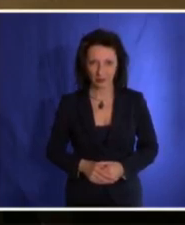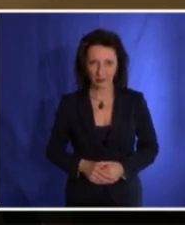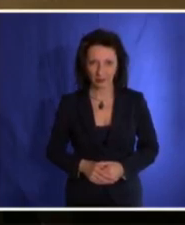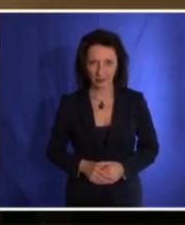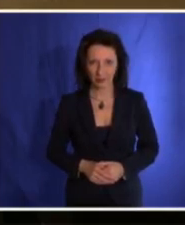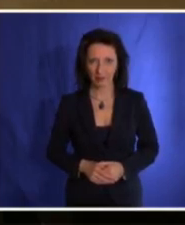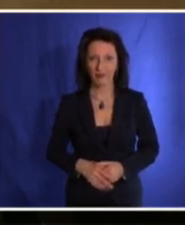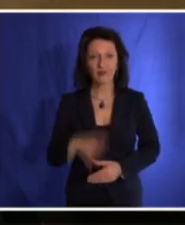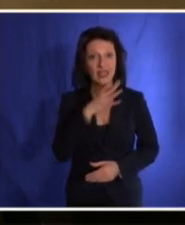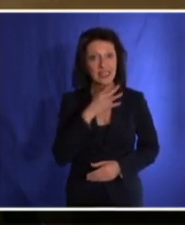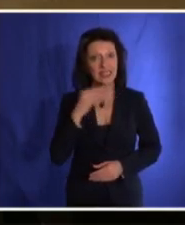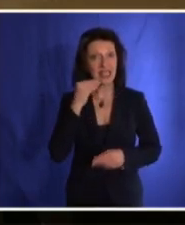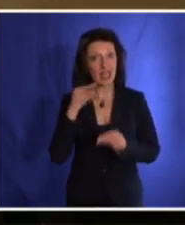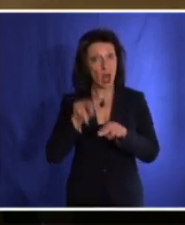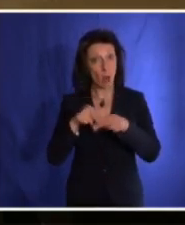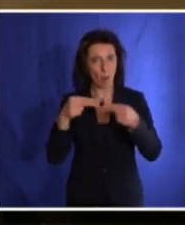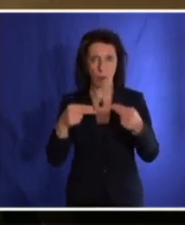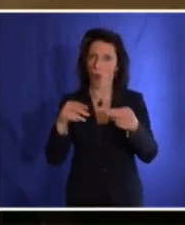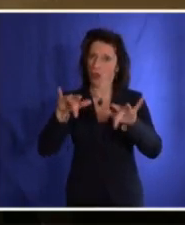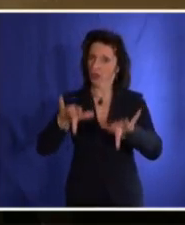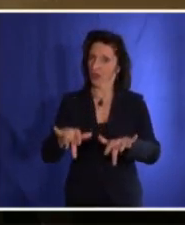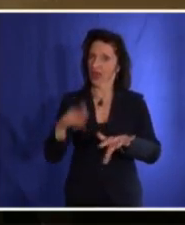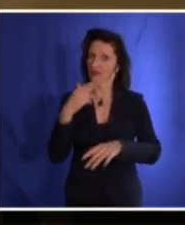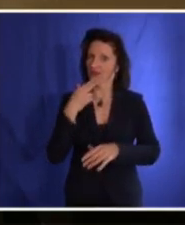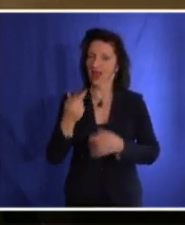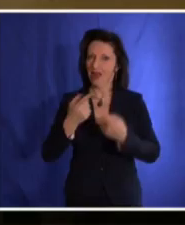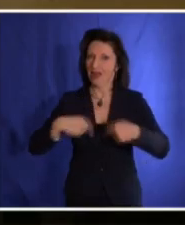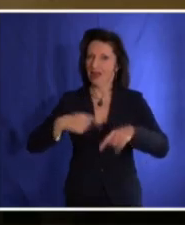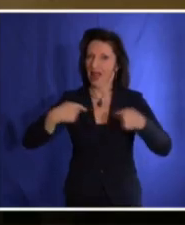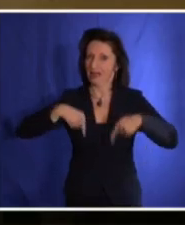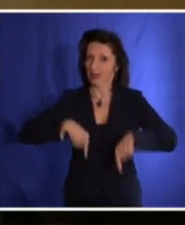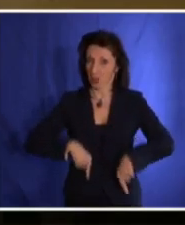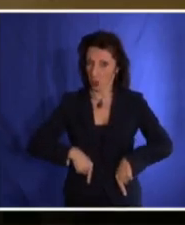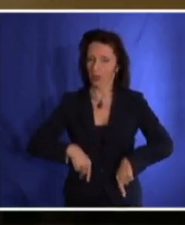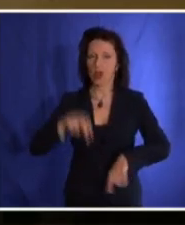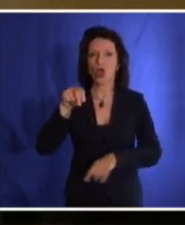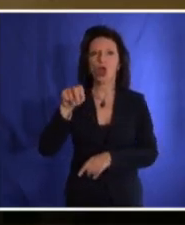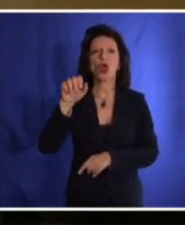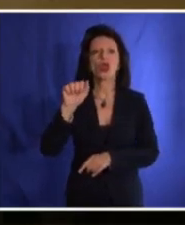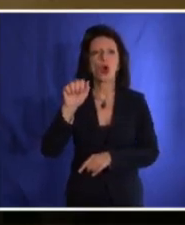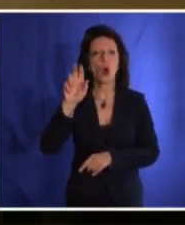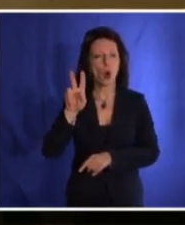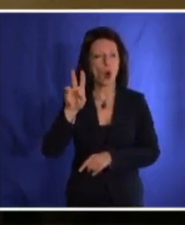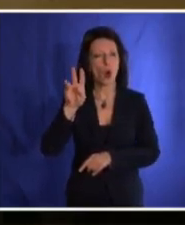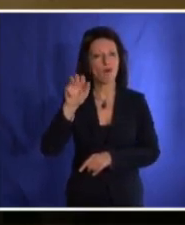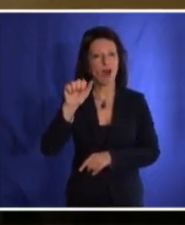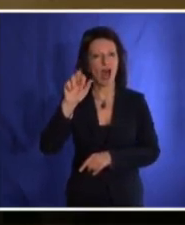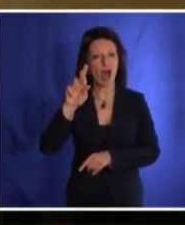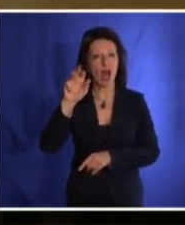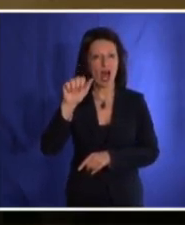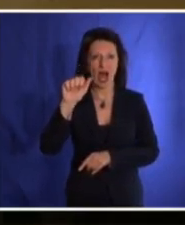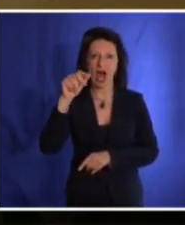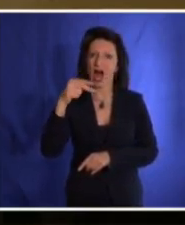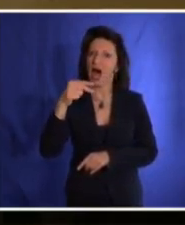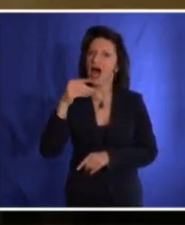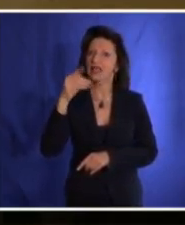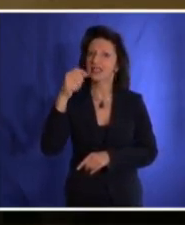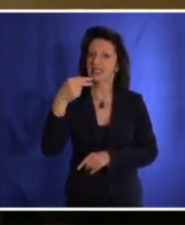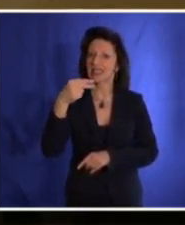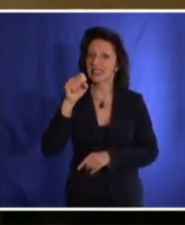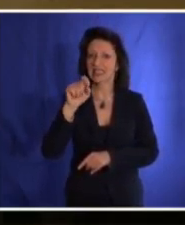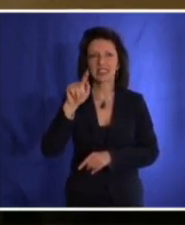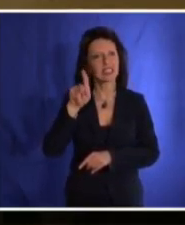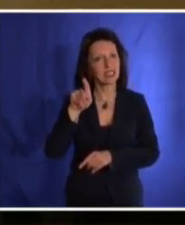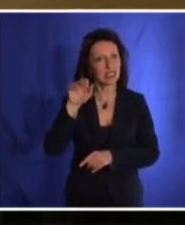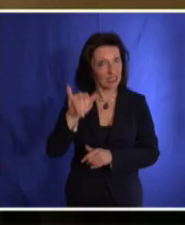Für den Seniorenbund in unserer Mitte ist der Landesobmann Herbert Noworatzki mit seinen beiden Landesgeschäftsführern Walter Hansi und Herbert